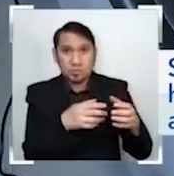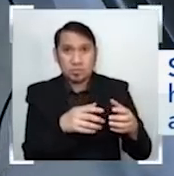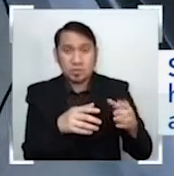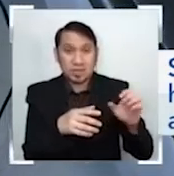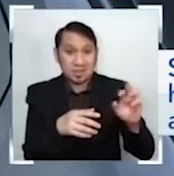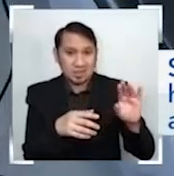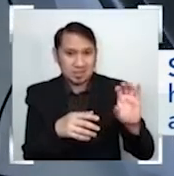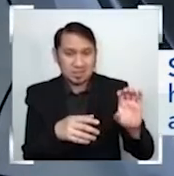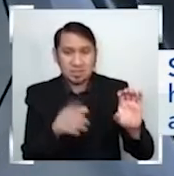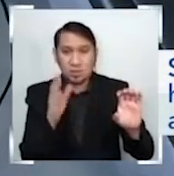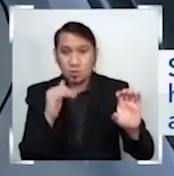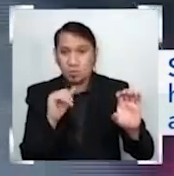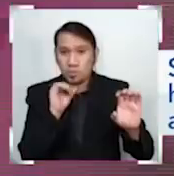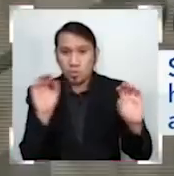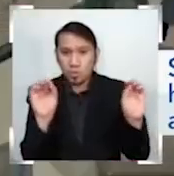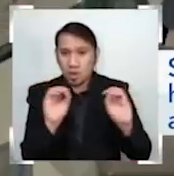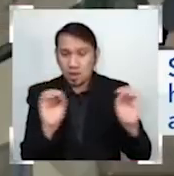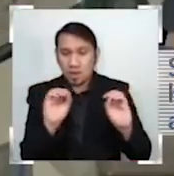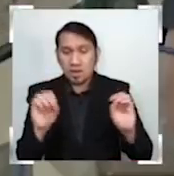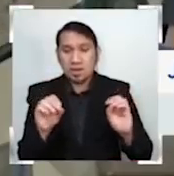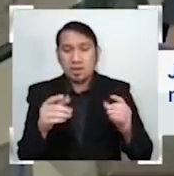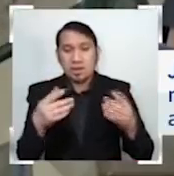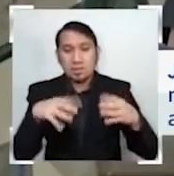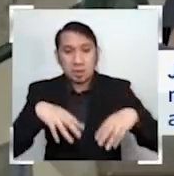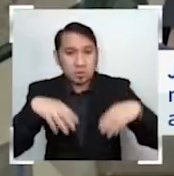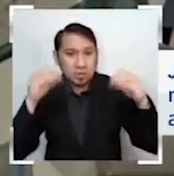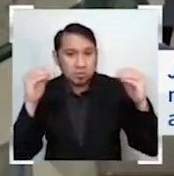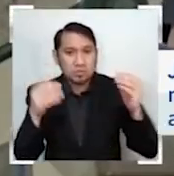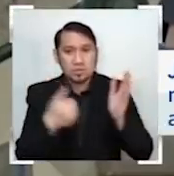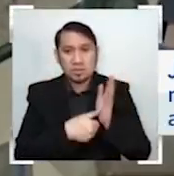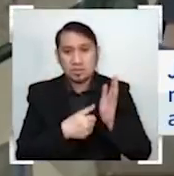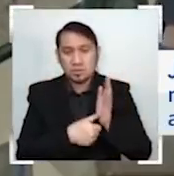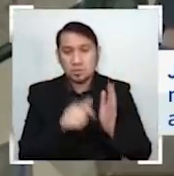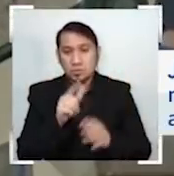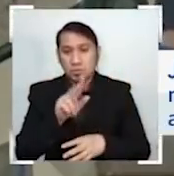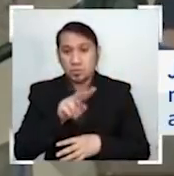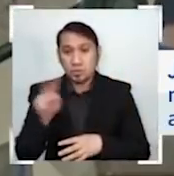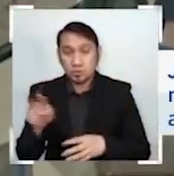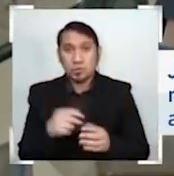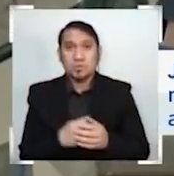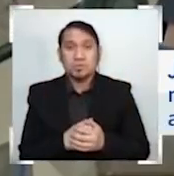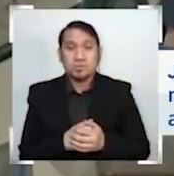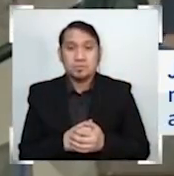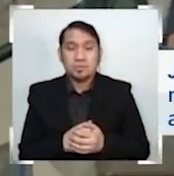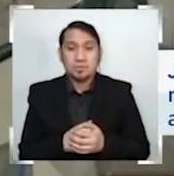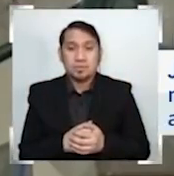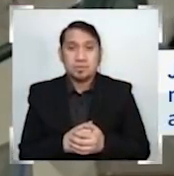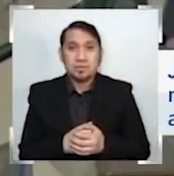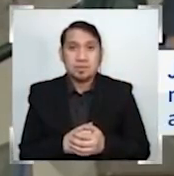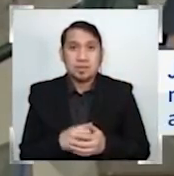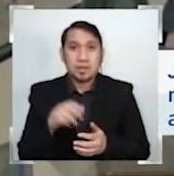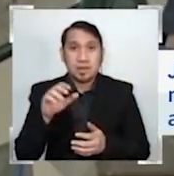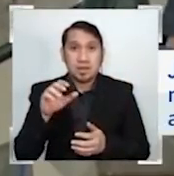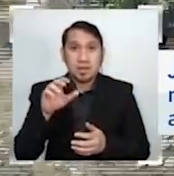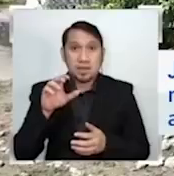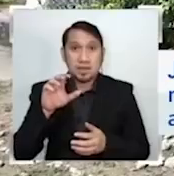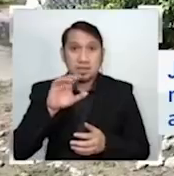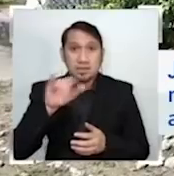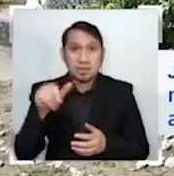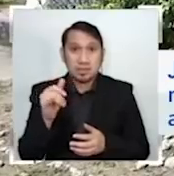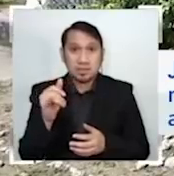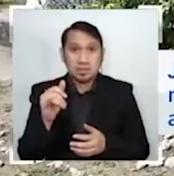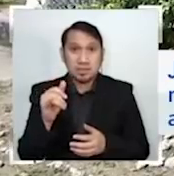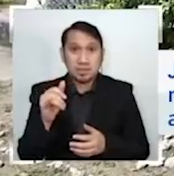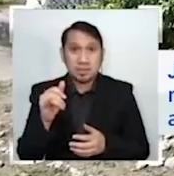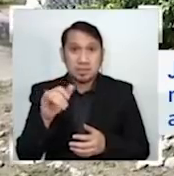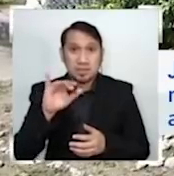sa eleksyon 2022. Hinimok naman ni Senatorial Aspirant JV Ejercito ang gobyerno na bigyan ng special powers ang